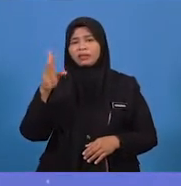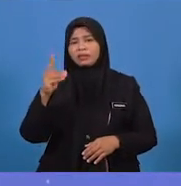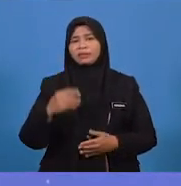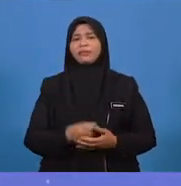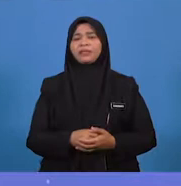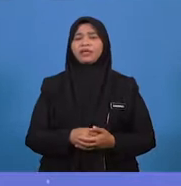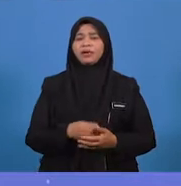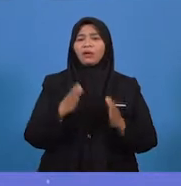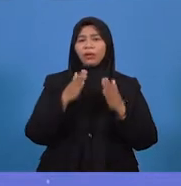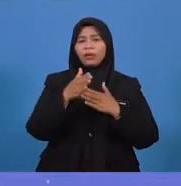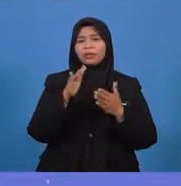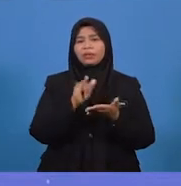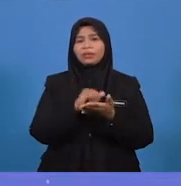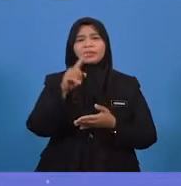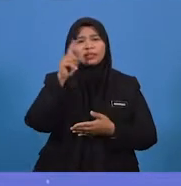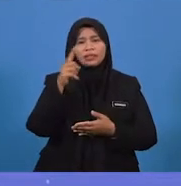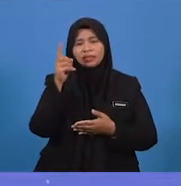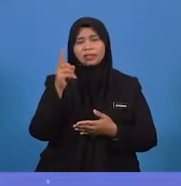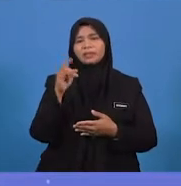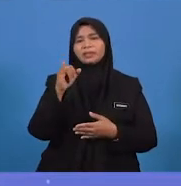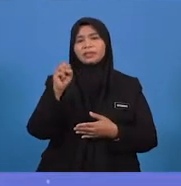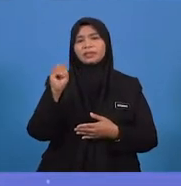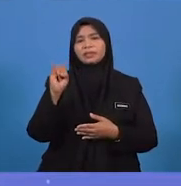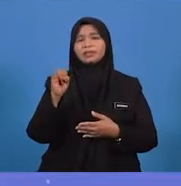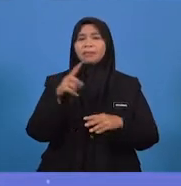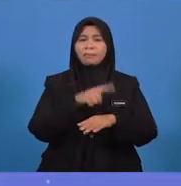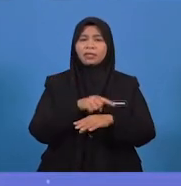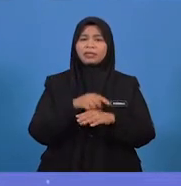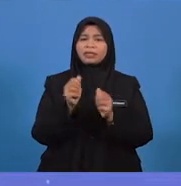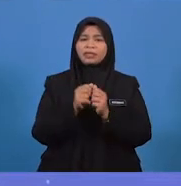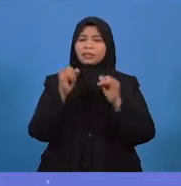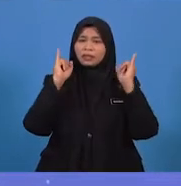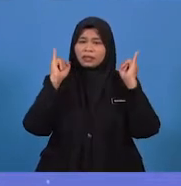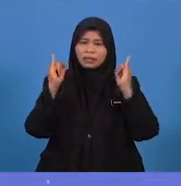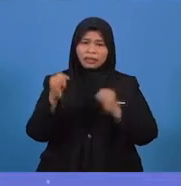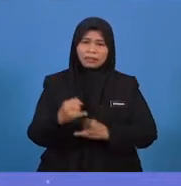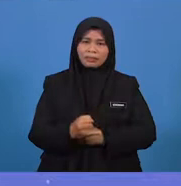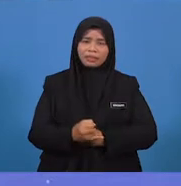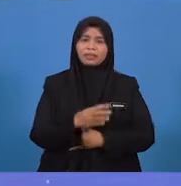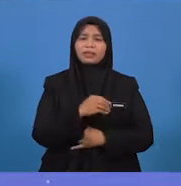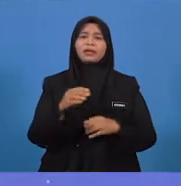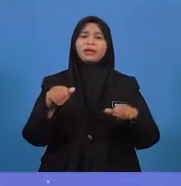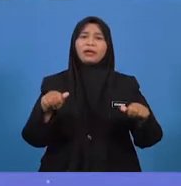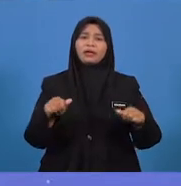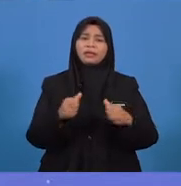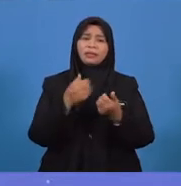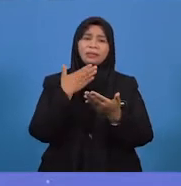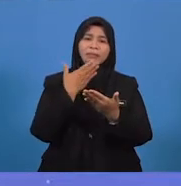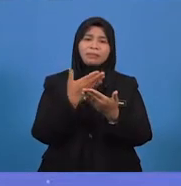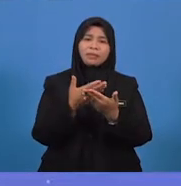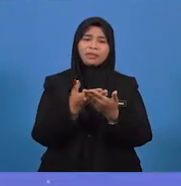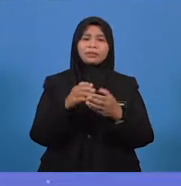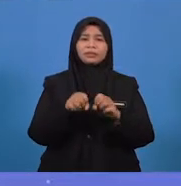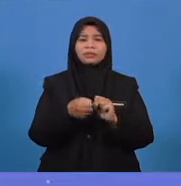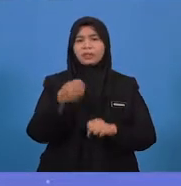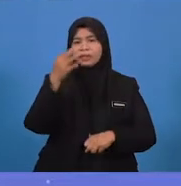itu, sentiasalah kita mengisi masa kita dengan ibadah-ibadah dan amalan soleh agar